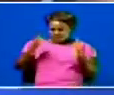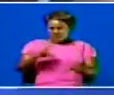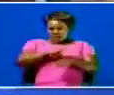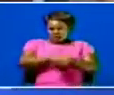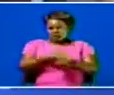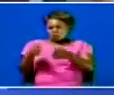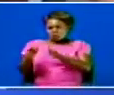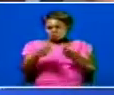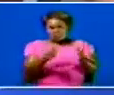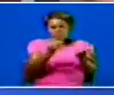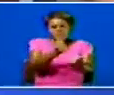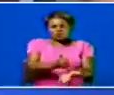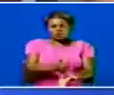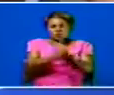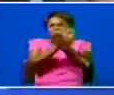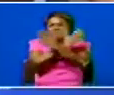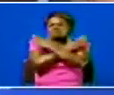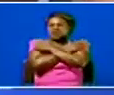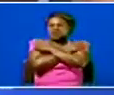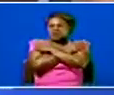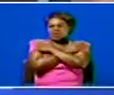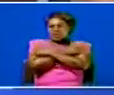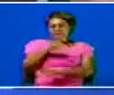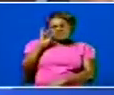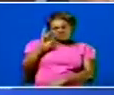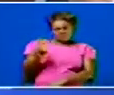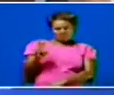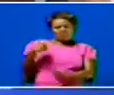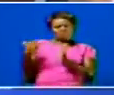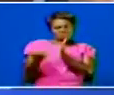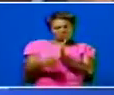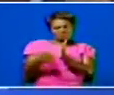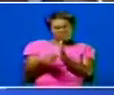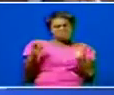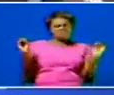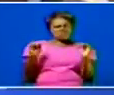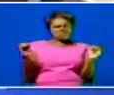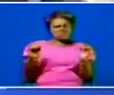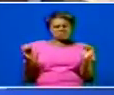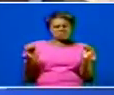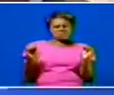opportunity to go and help a comrade. I don't see where the ulabalu is coming from.